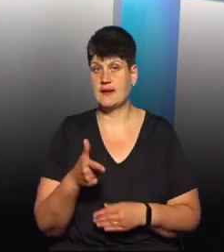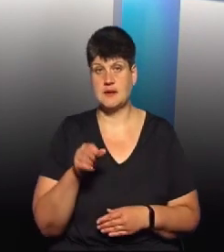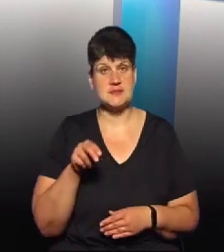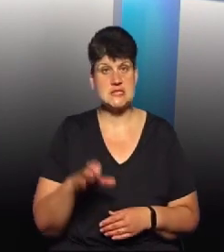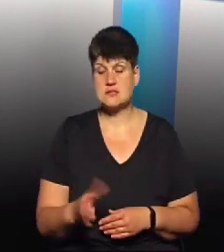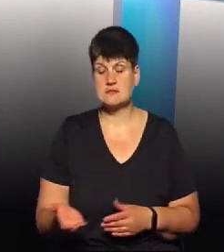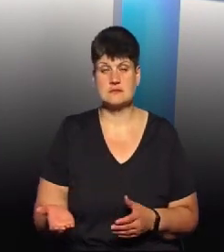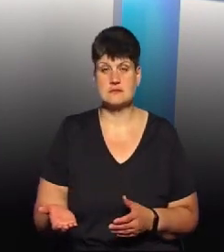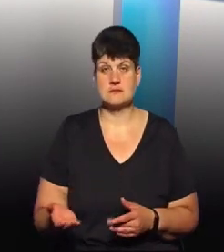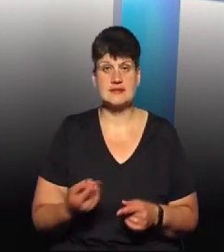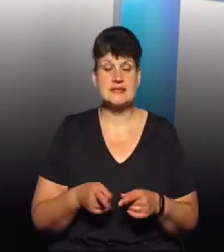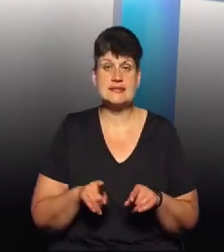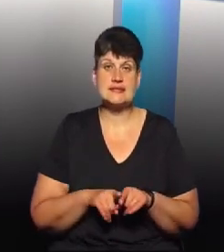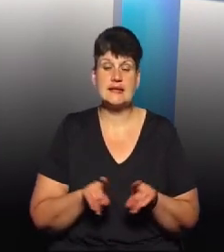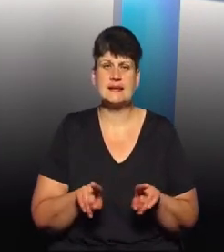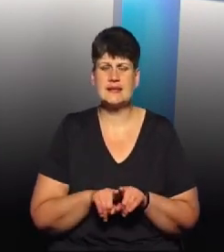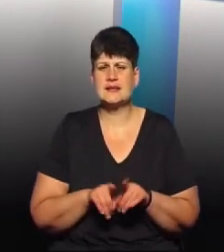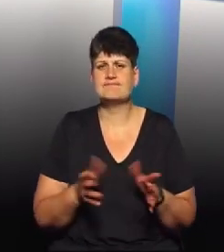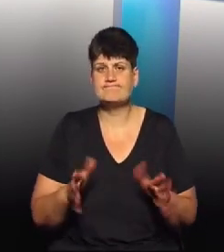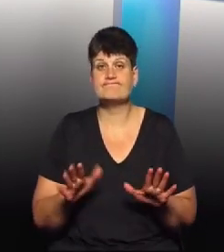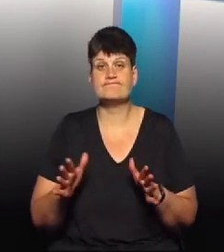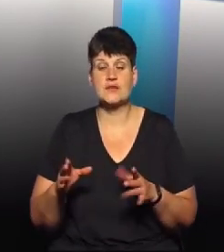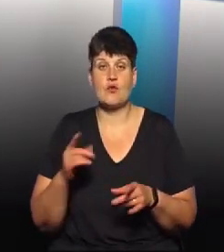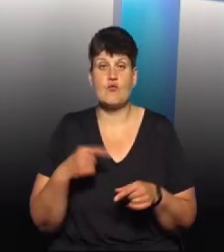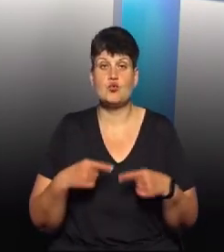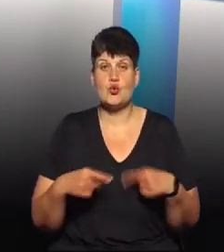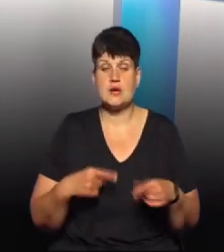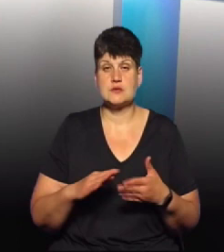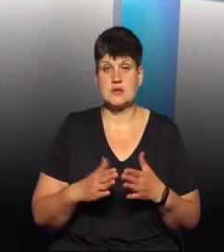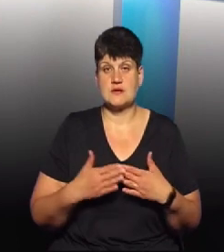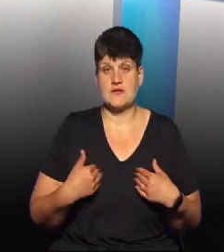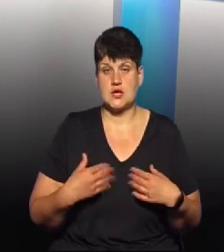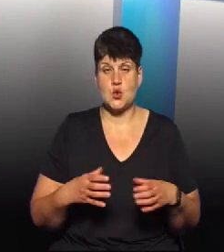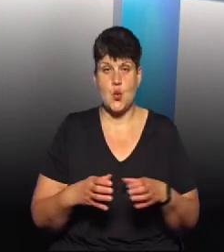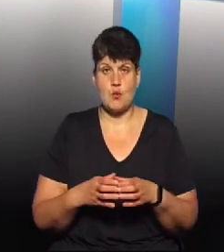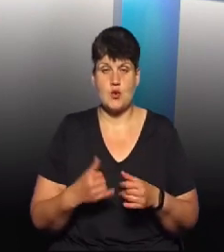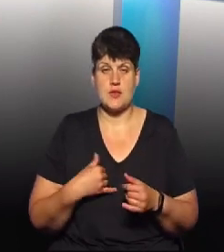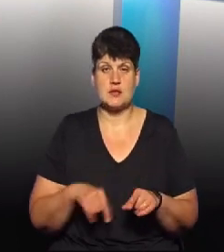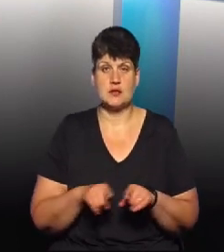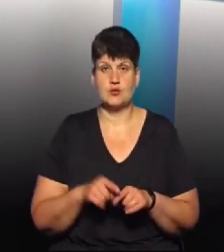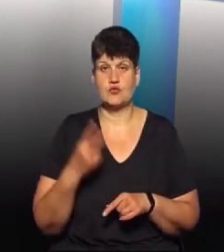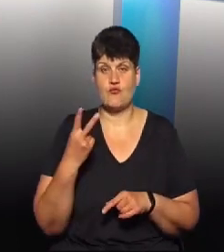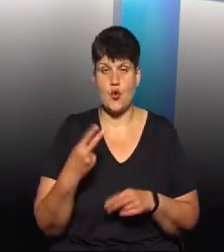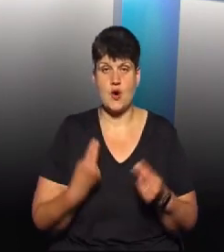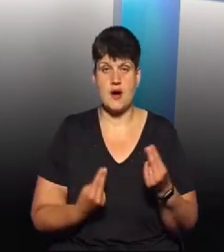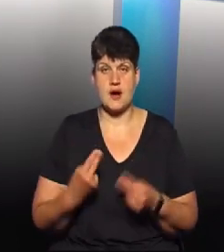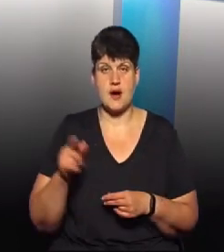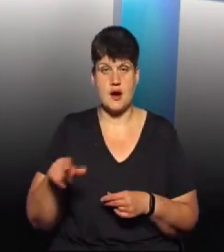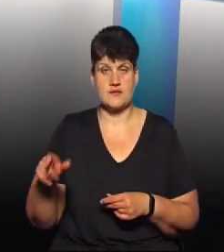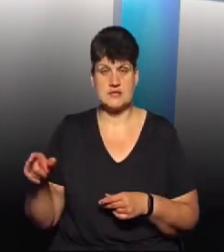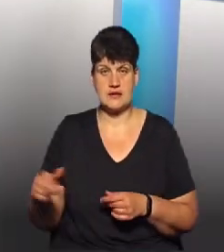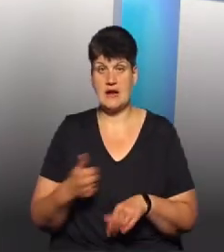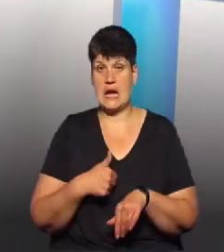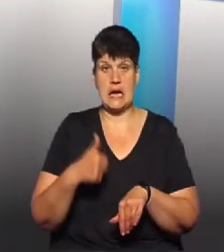Це такі нюанси футболу. Ситуація в нашій команді, в нас також двох гравців, лідерів команди